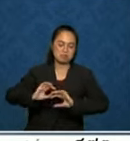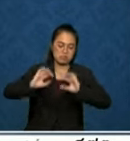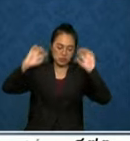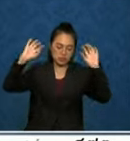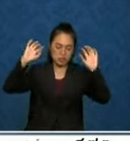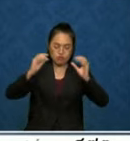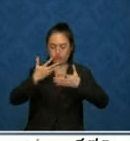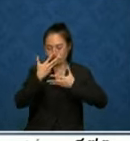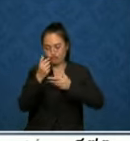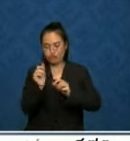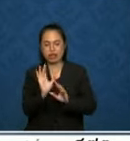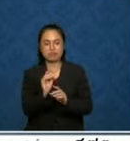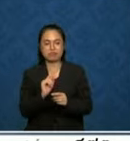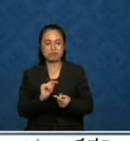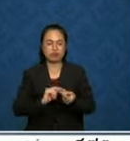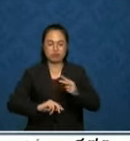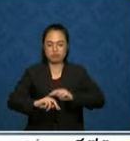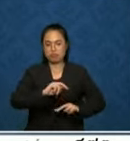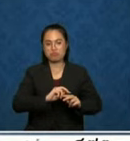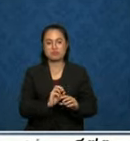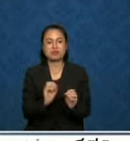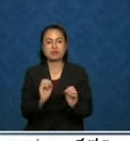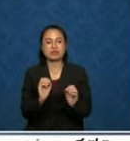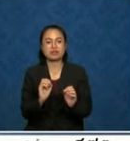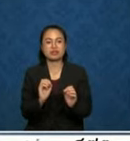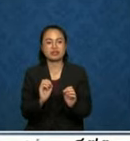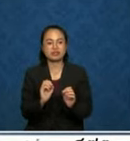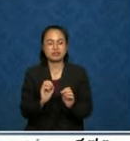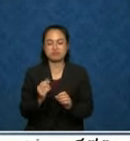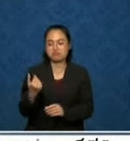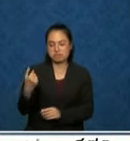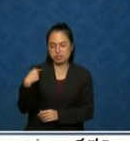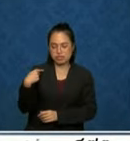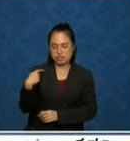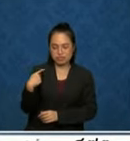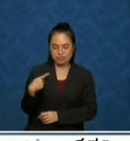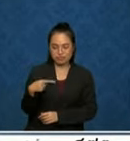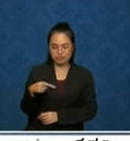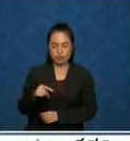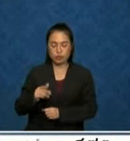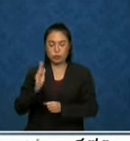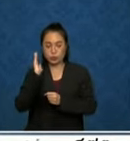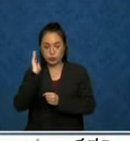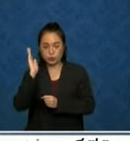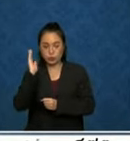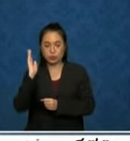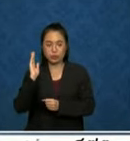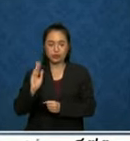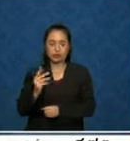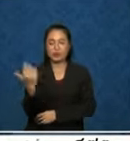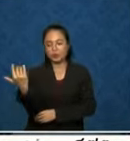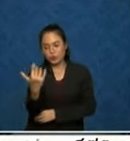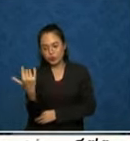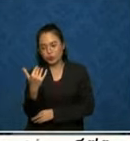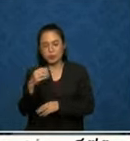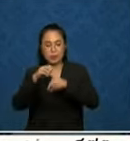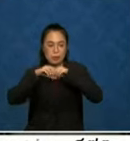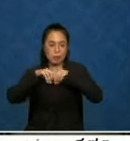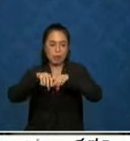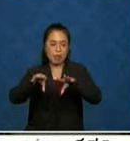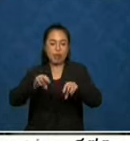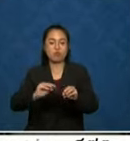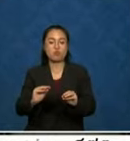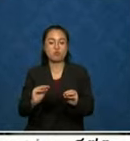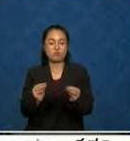การปล่อยปละละเลยของหน่วยงานภาครัฐที่เกี่ยวข้องการใช้สื่อซึ่งมีส่วนสำคัญในการโน้มน้าวใจประชาชนและสร้างความน่าเชื่